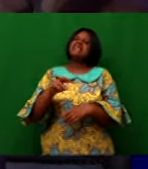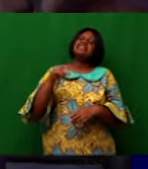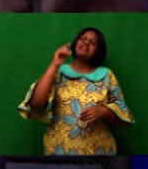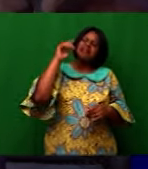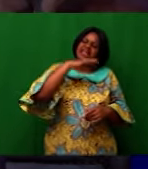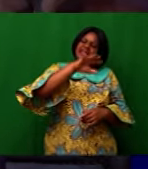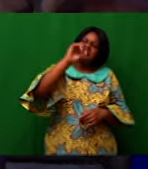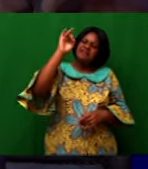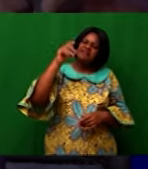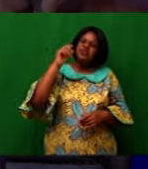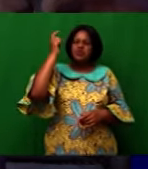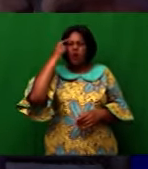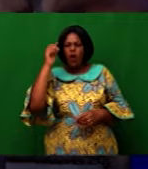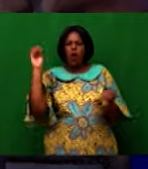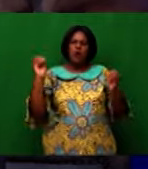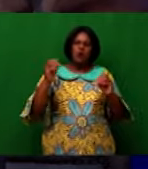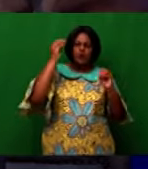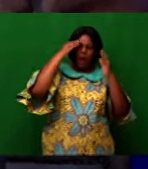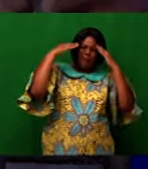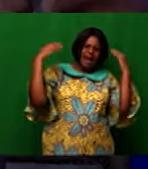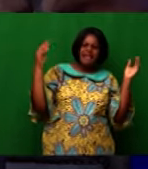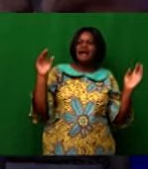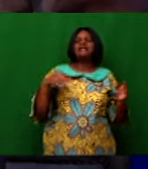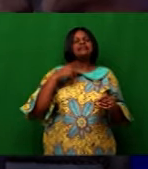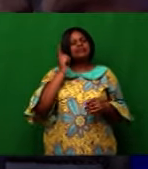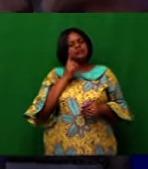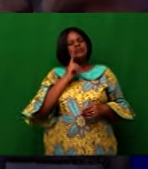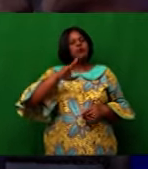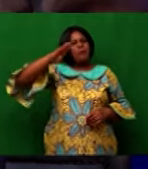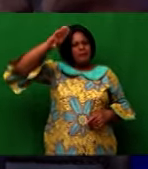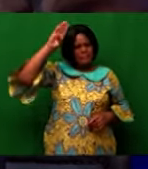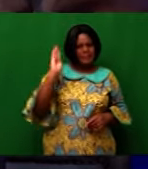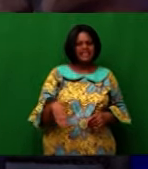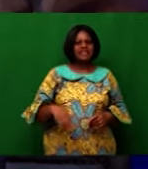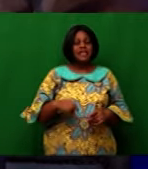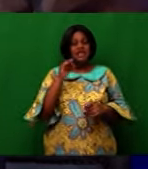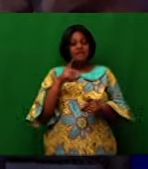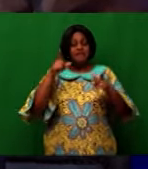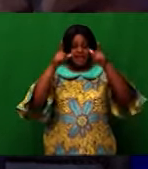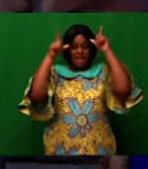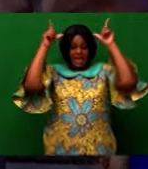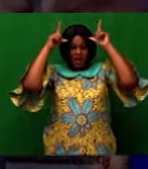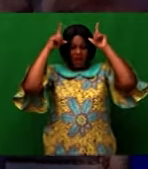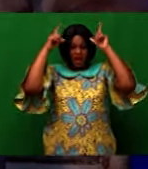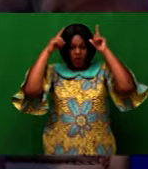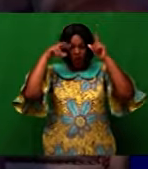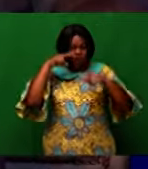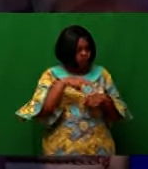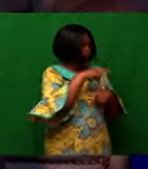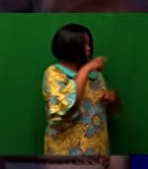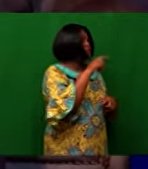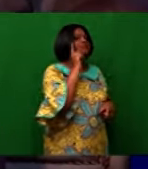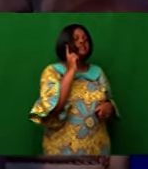ikatarisa kumaodzanyemba imombe ikatarisa kumabvazuva imombe moipaura sei mai makwinja kana mukadaira zvataurwa kuti imi